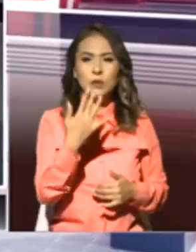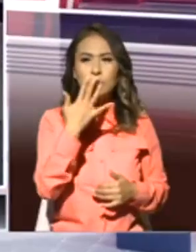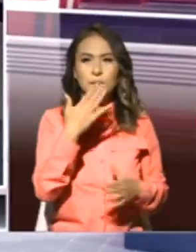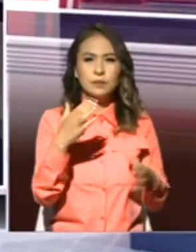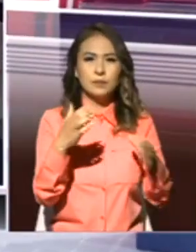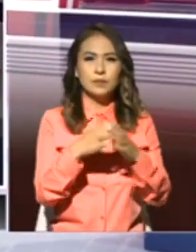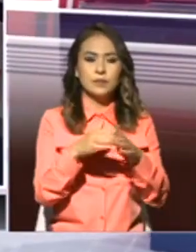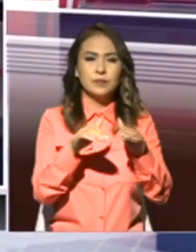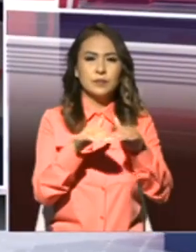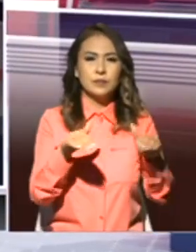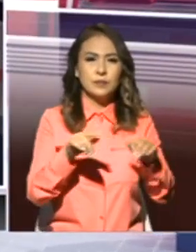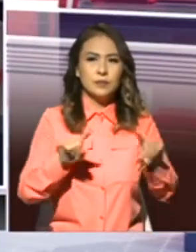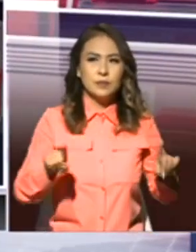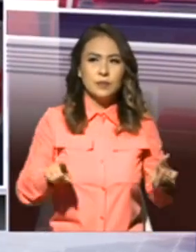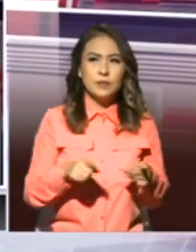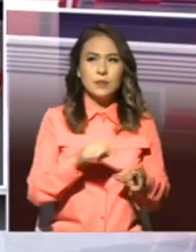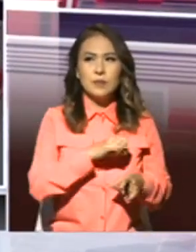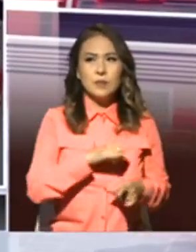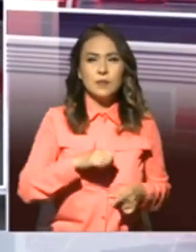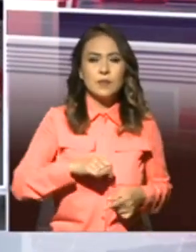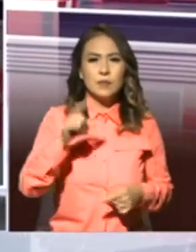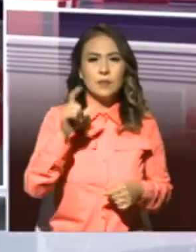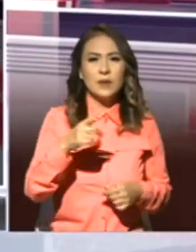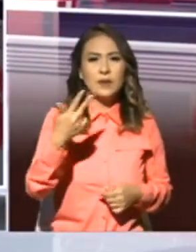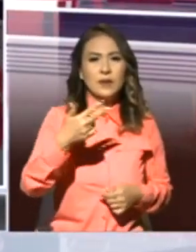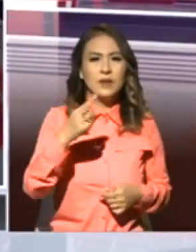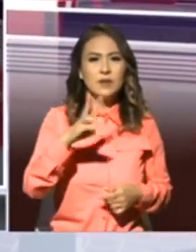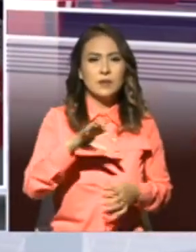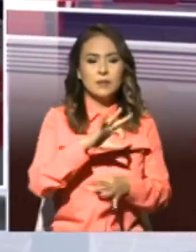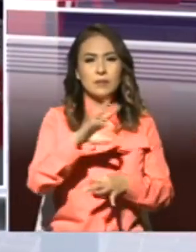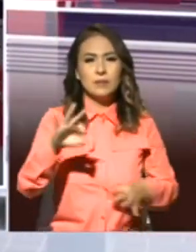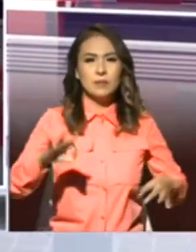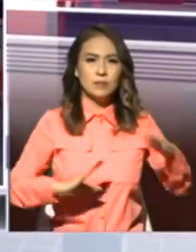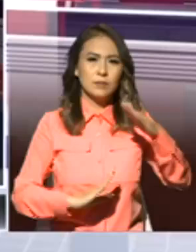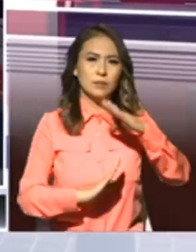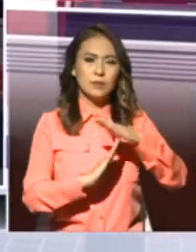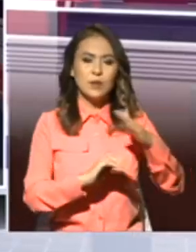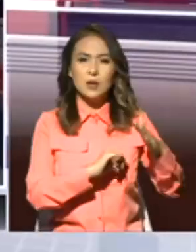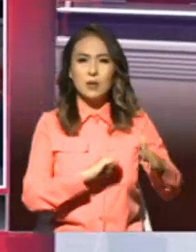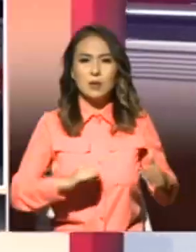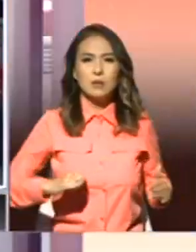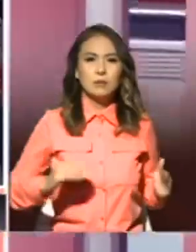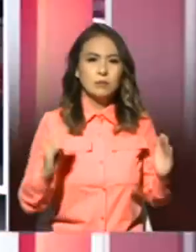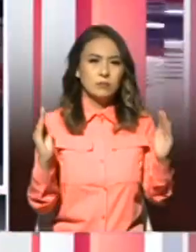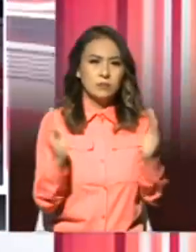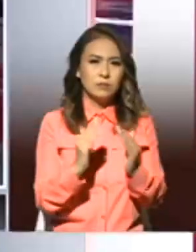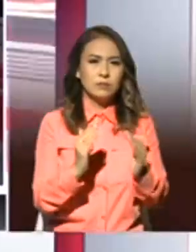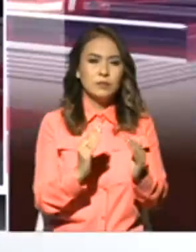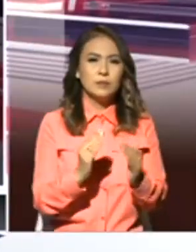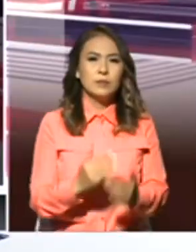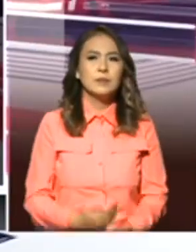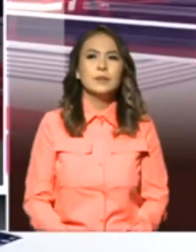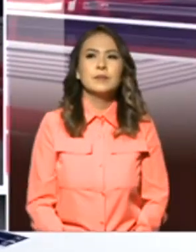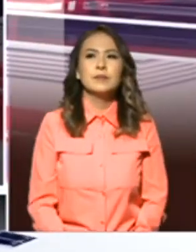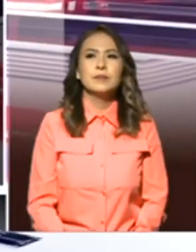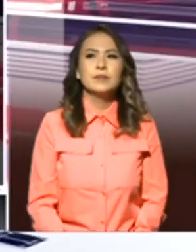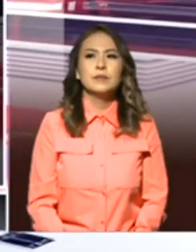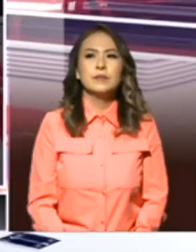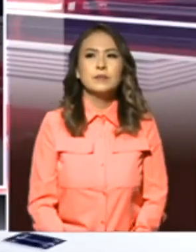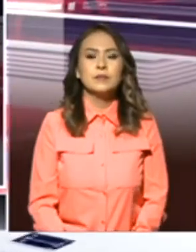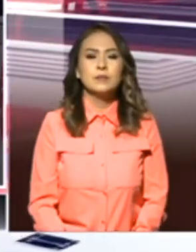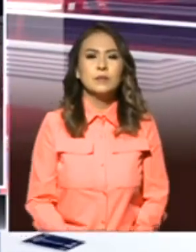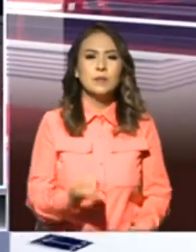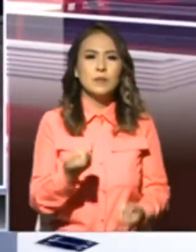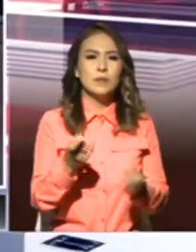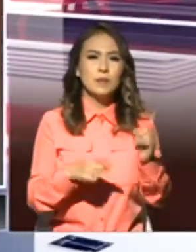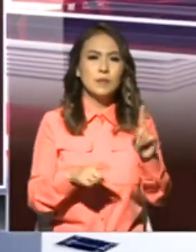стандарты бойынша дамыған елдерде жан басына 30 шаршы метрден аз болмауы тиіс. Ең төменгі стандарттан да төмен болып тұрмыз өкінішке қарай. Кей елдерде тұрғын